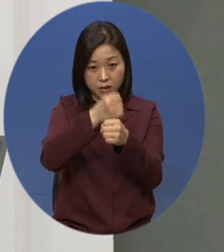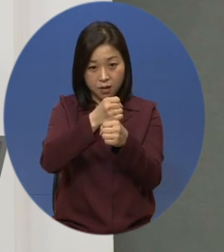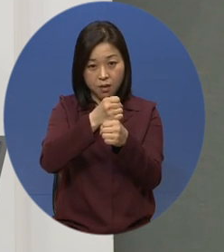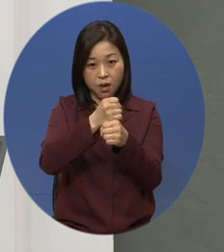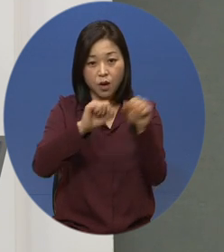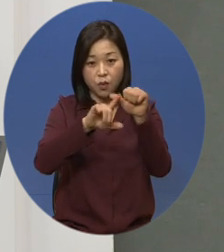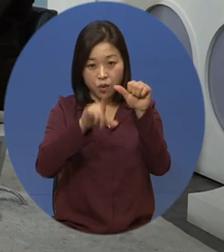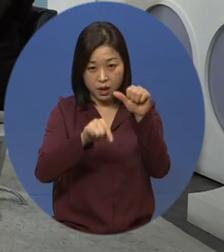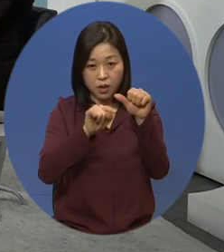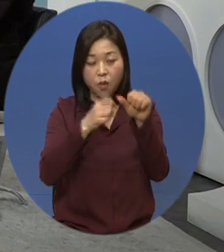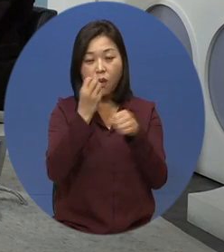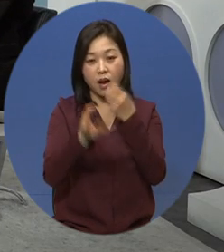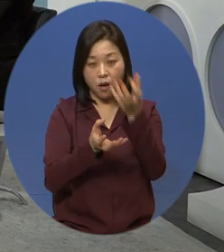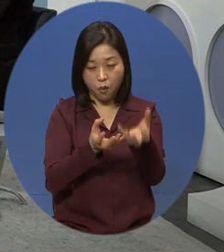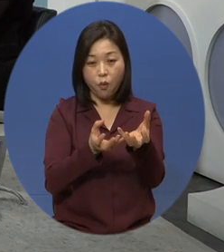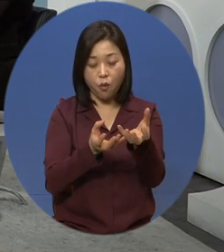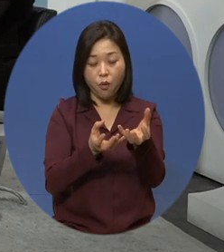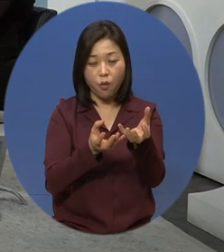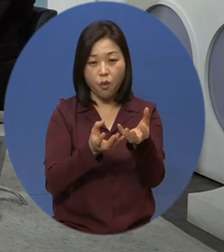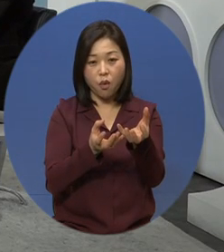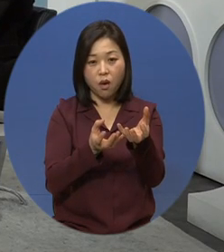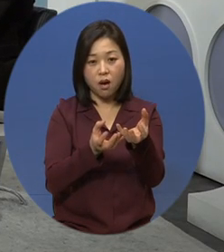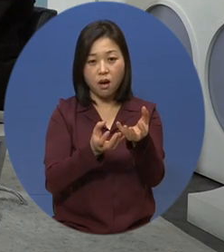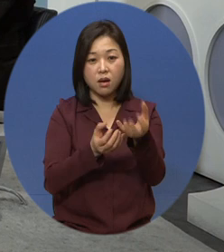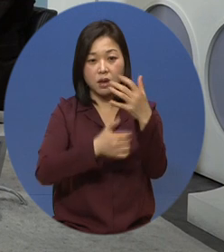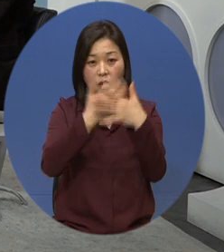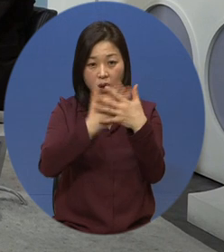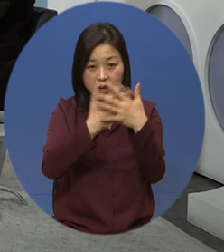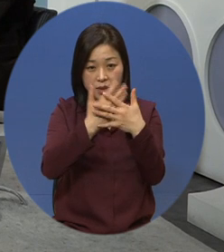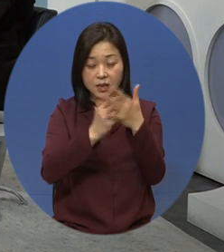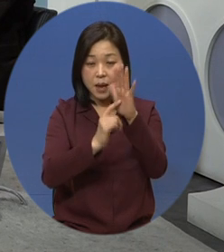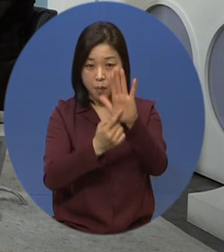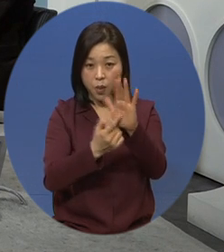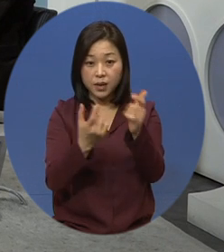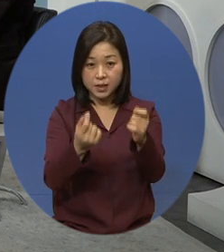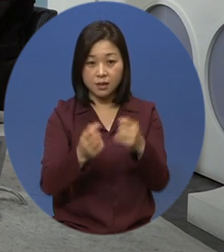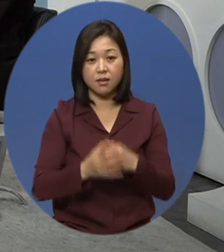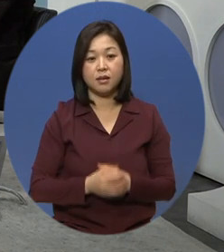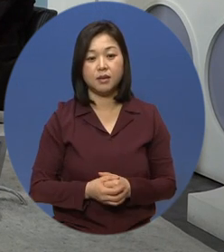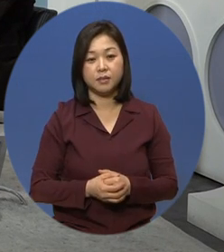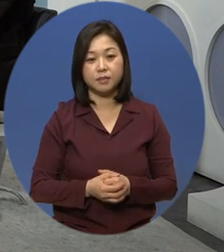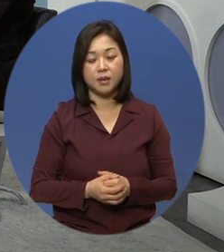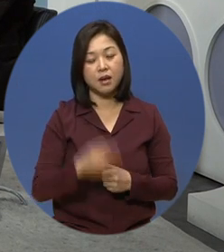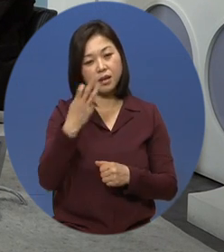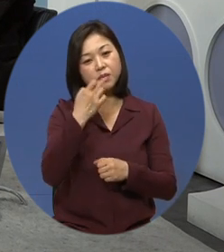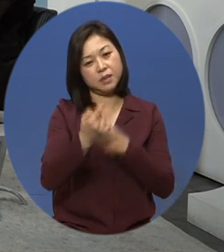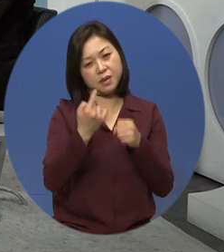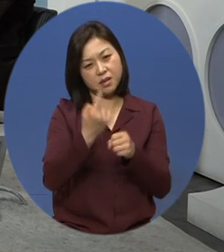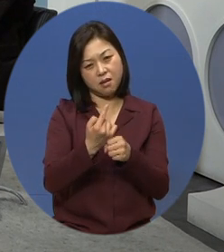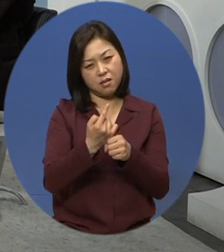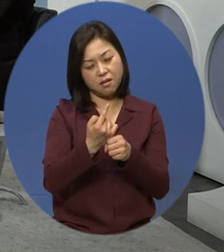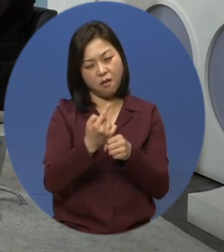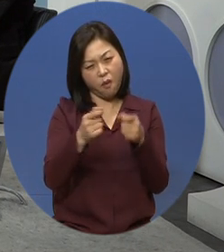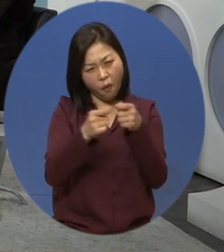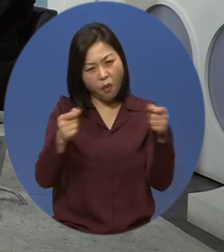엮어서 오래고 해 라고 해가지고 이번에 에 개봉을 하게 된 30 일 년에 고통속에